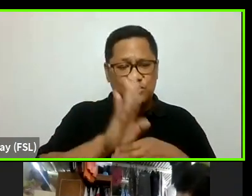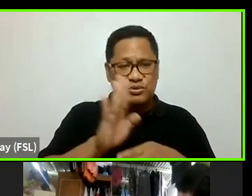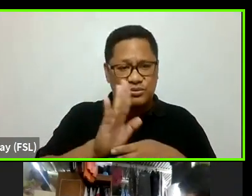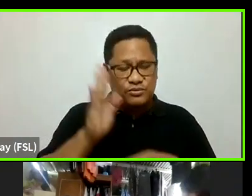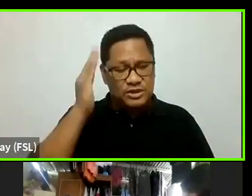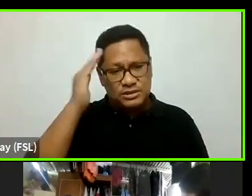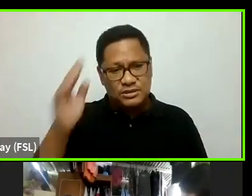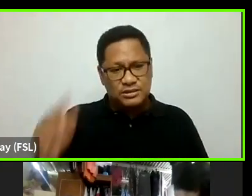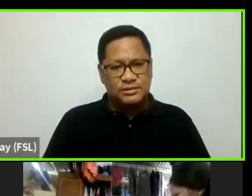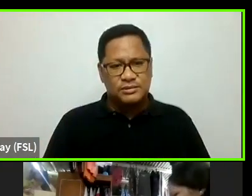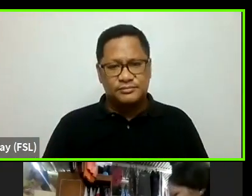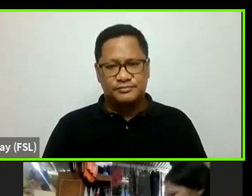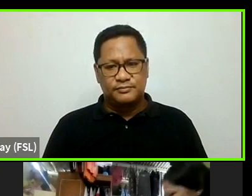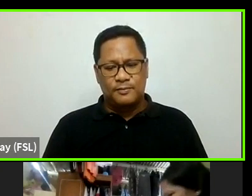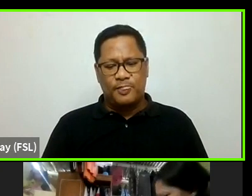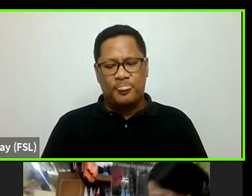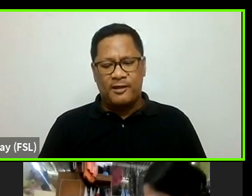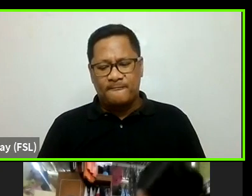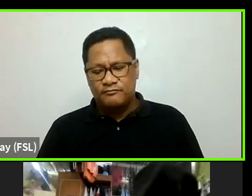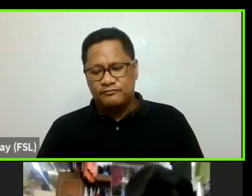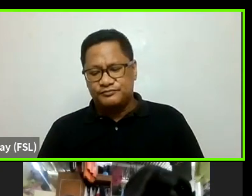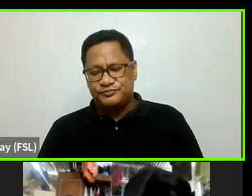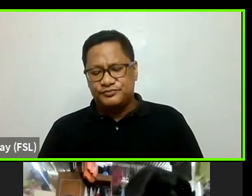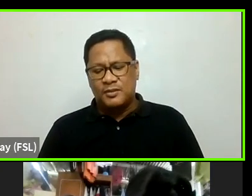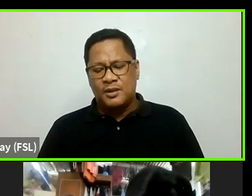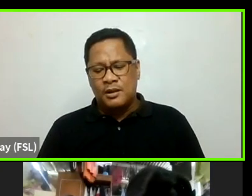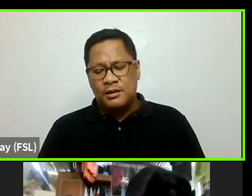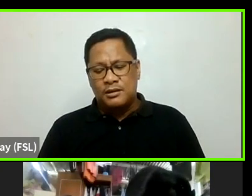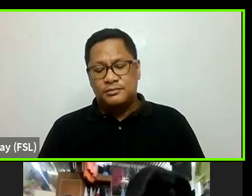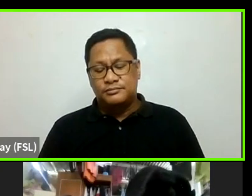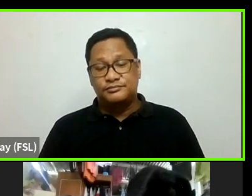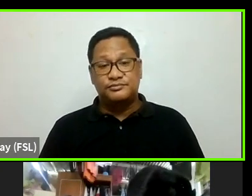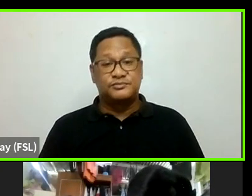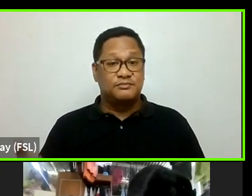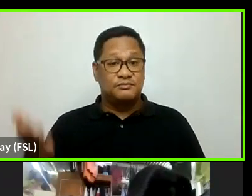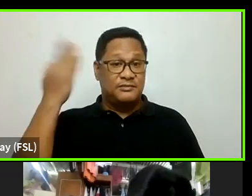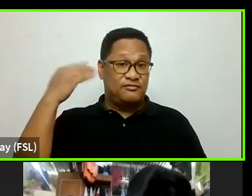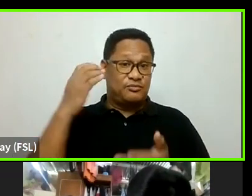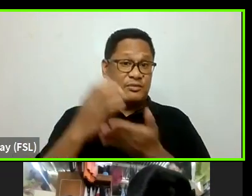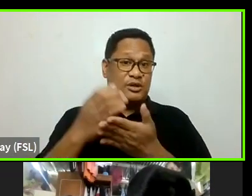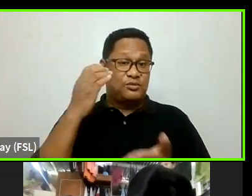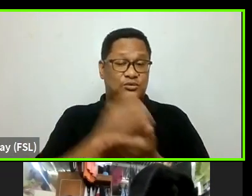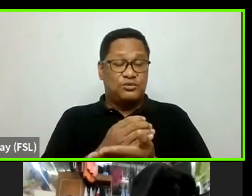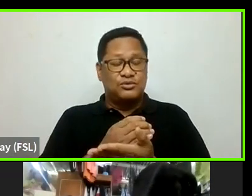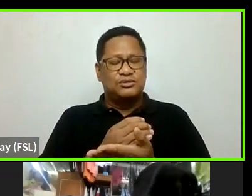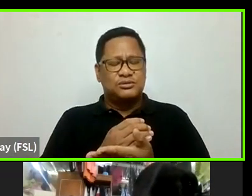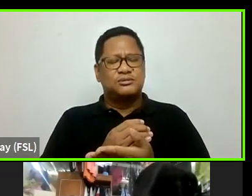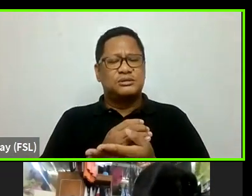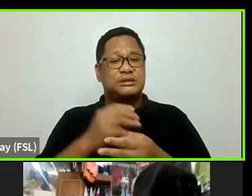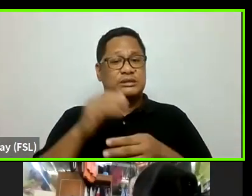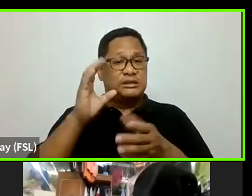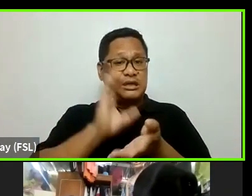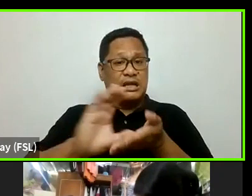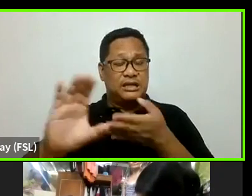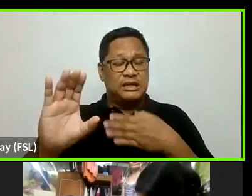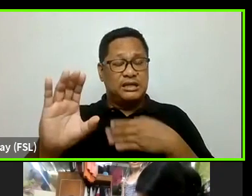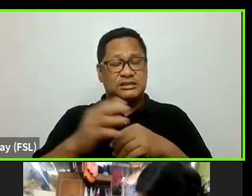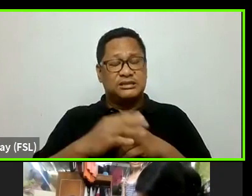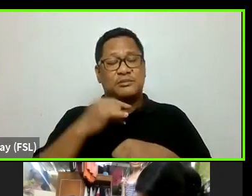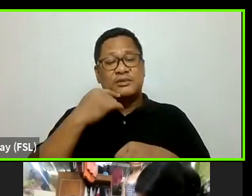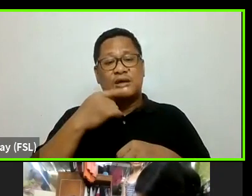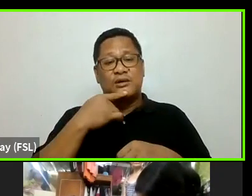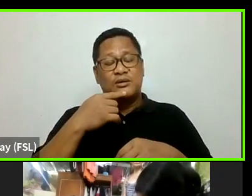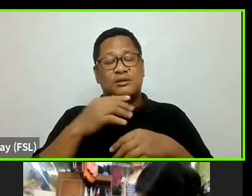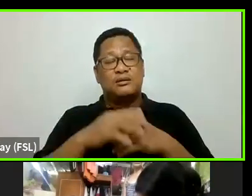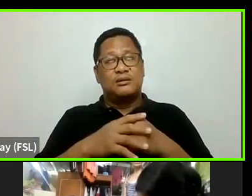yung ating topic muna for now. Yung course ko kasi nung college, operations research. Although engineering side, hindi yung